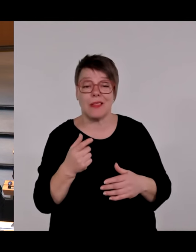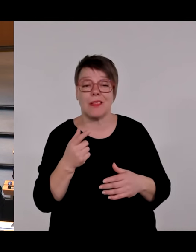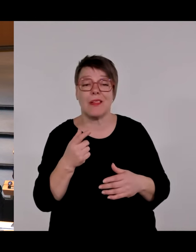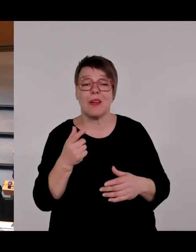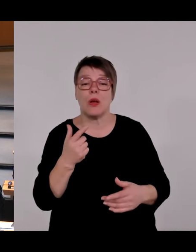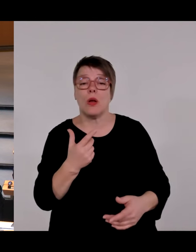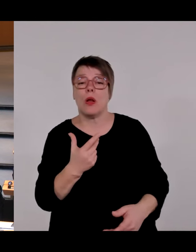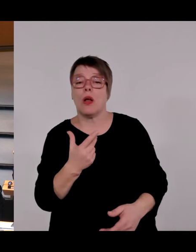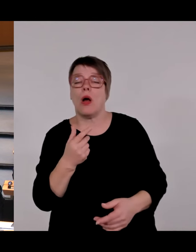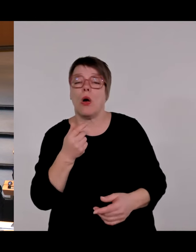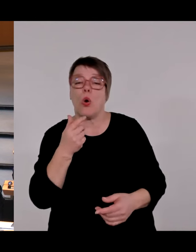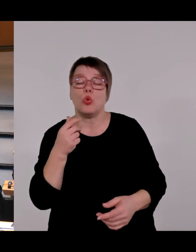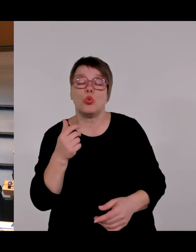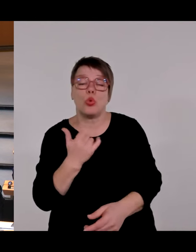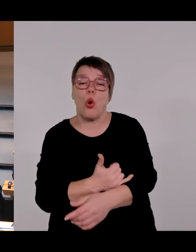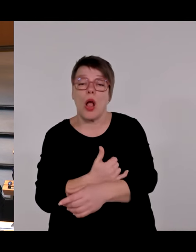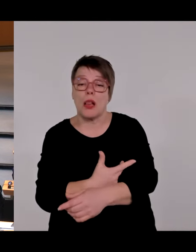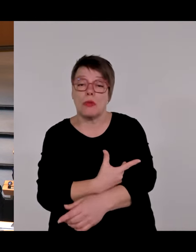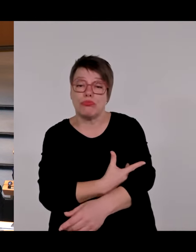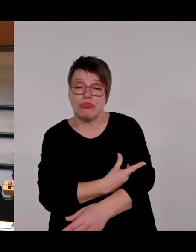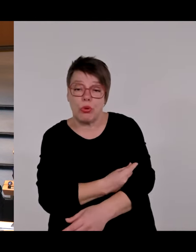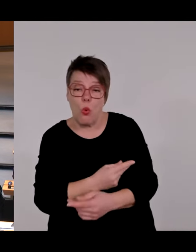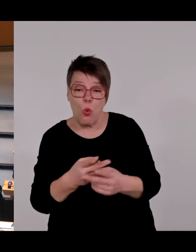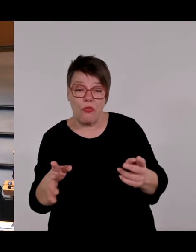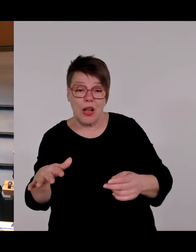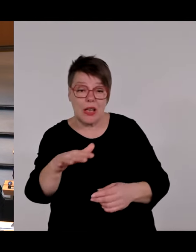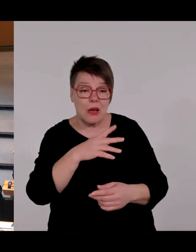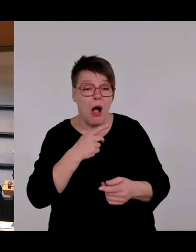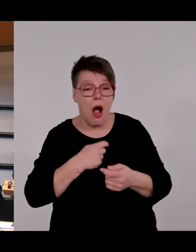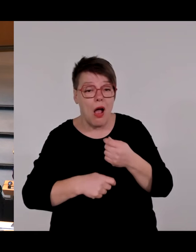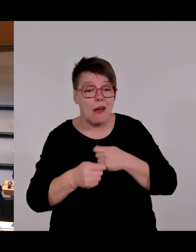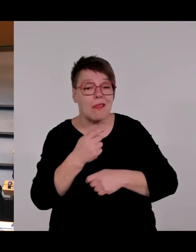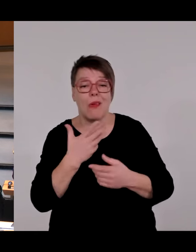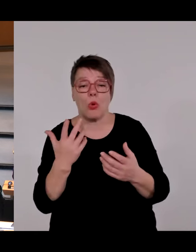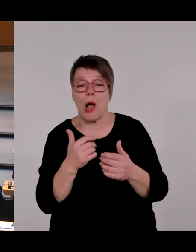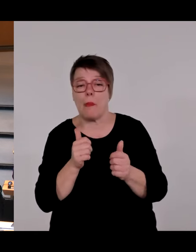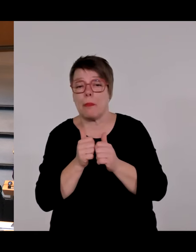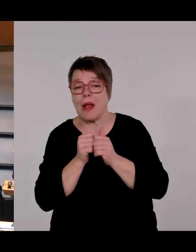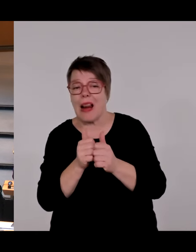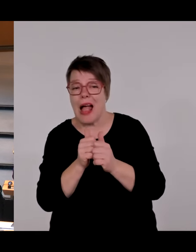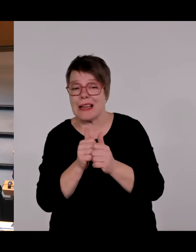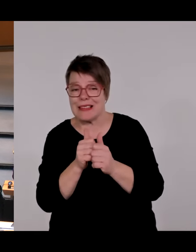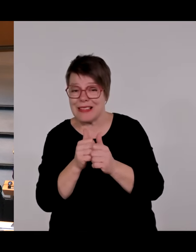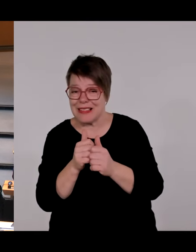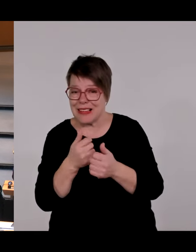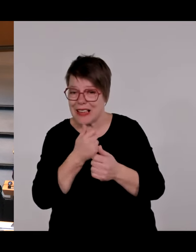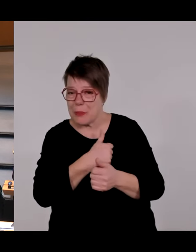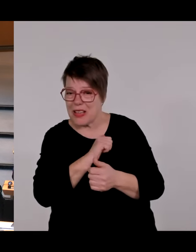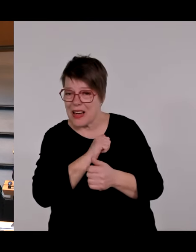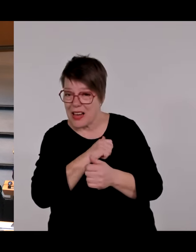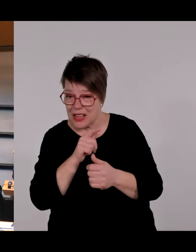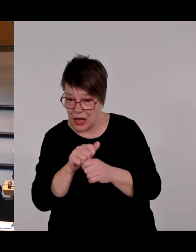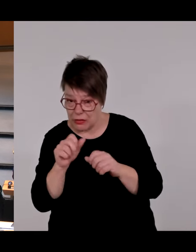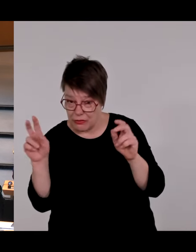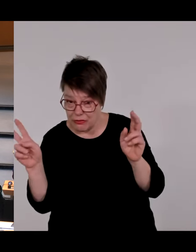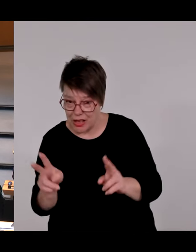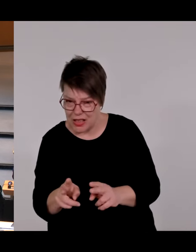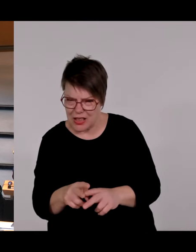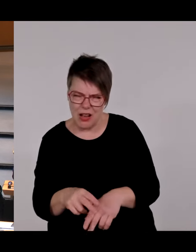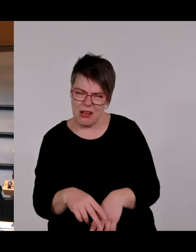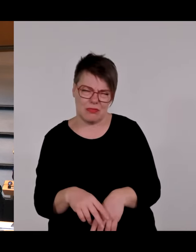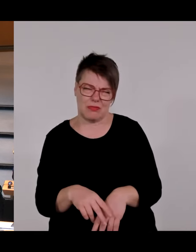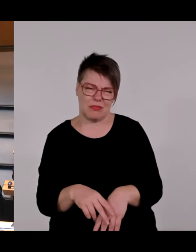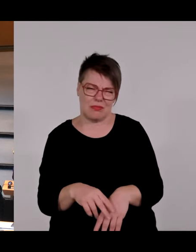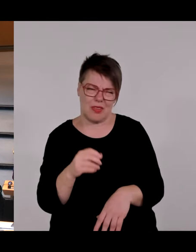Wrangelkiez stattfinden oder im Reichenberger Kiez oder im Schlesischen Busch, also in dem nächstgelegenen Park. Ja? Und dann? Kommt dann da der